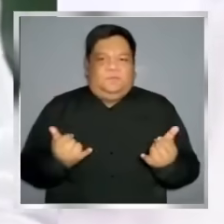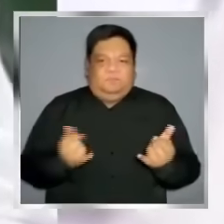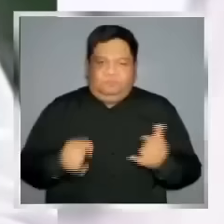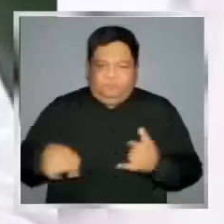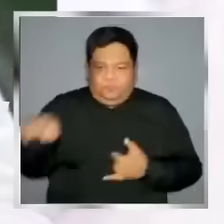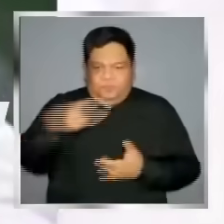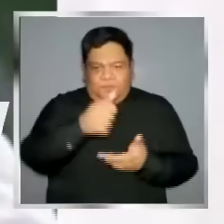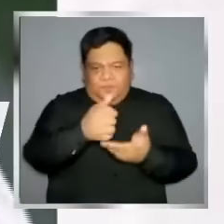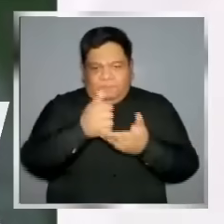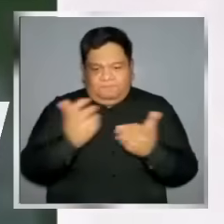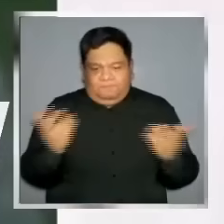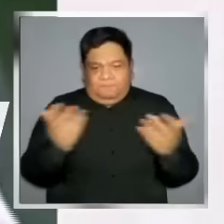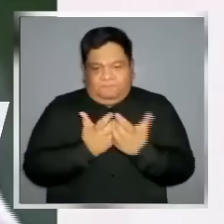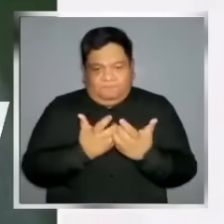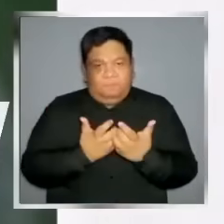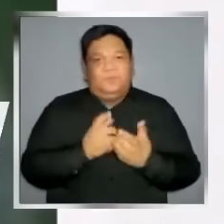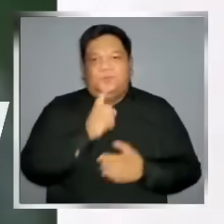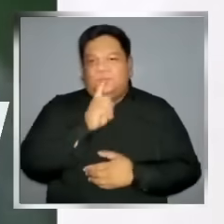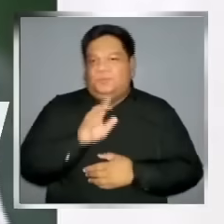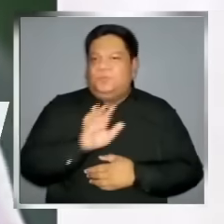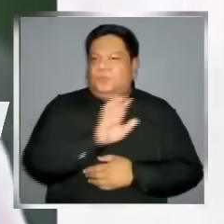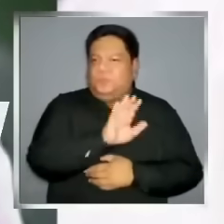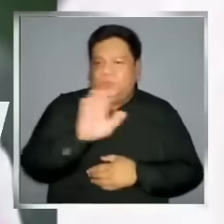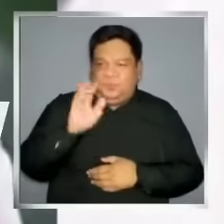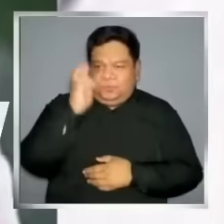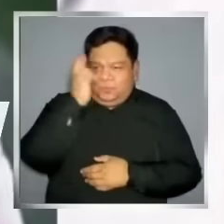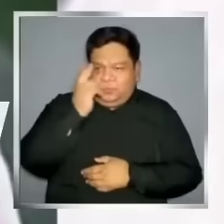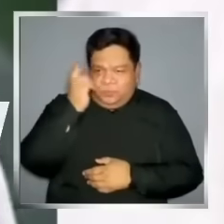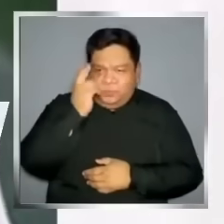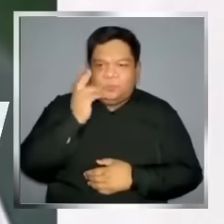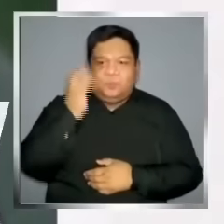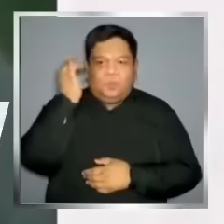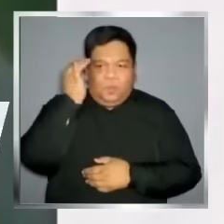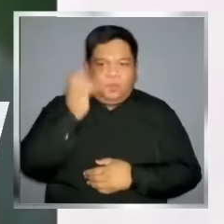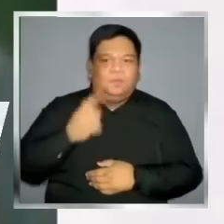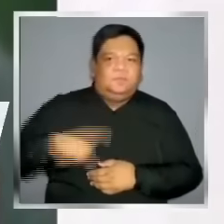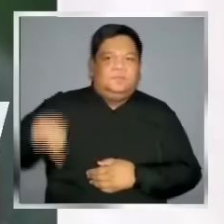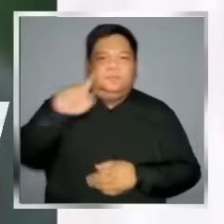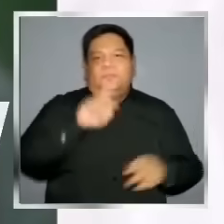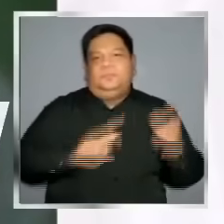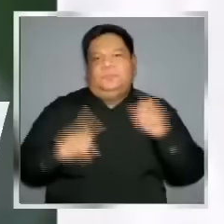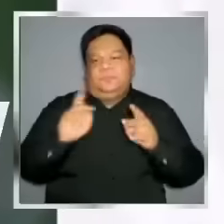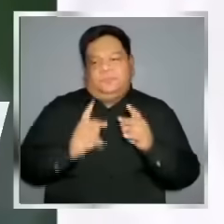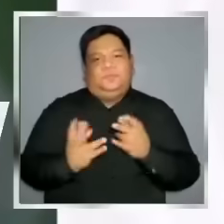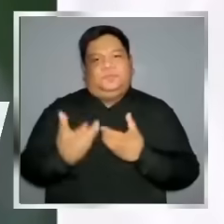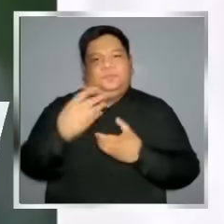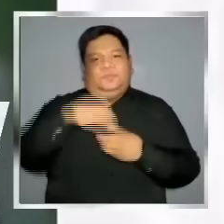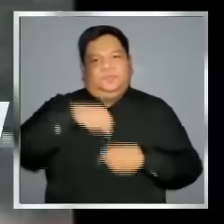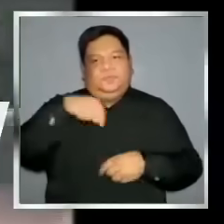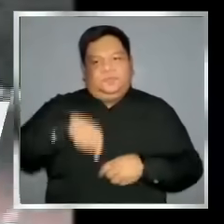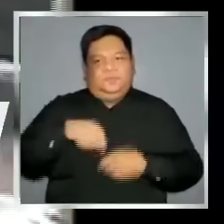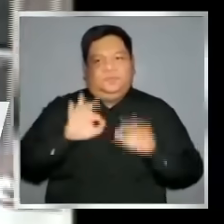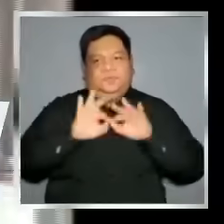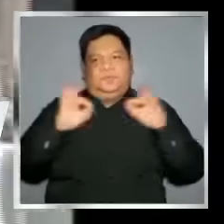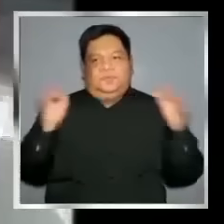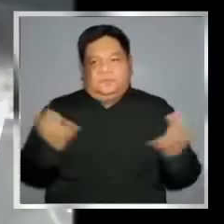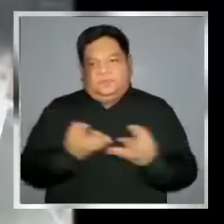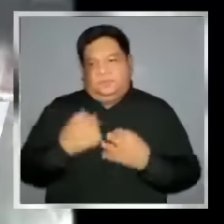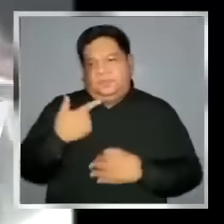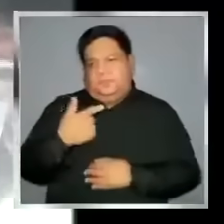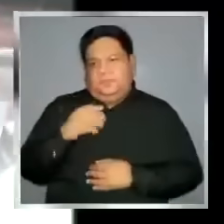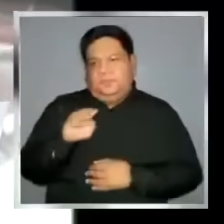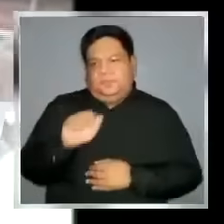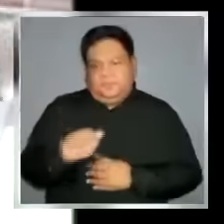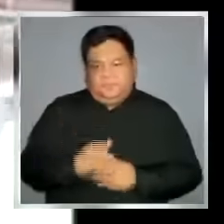yan kung hindi yung mga taong bumubuo ng pamilya ng GMA. Sa